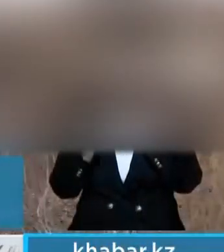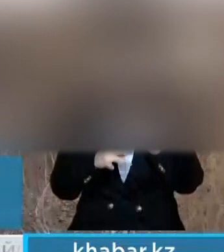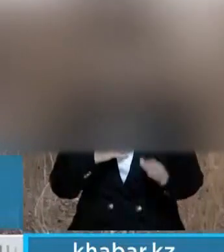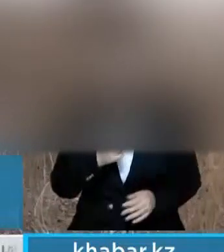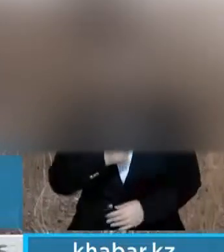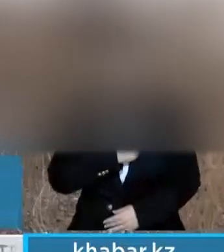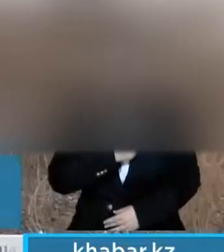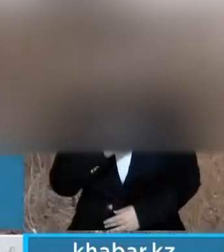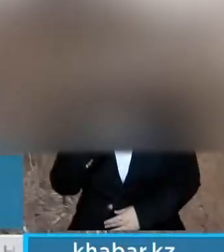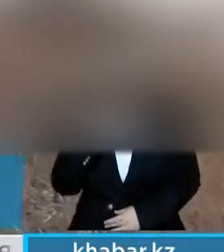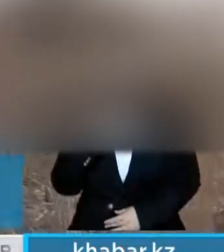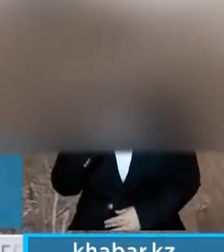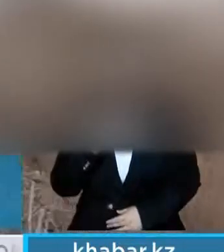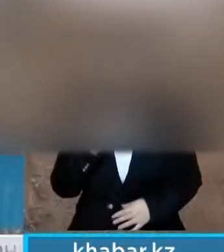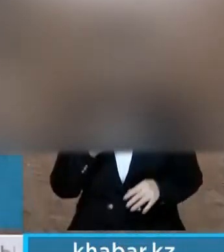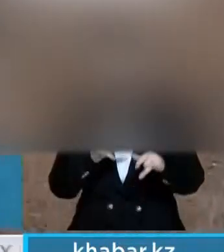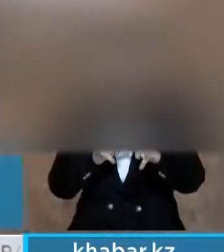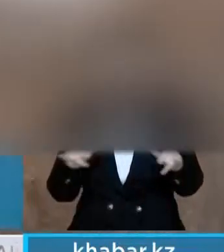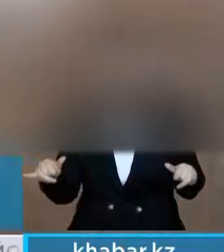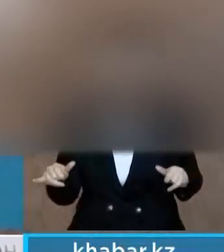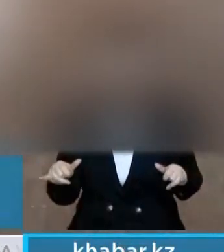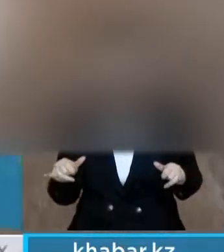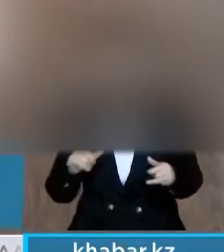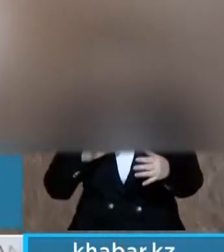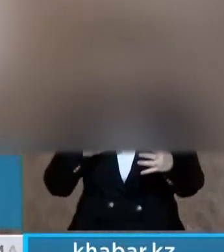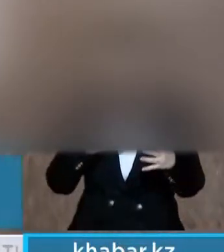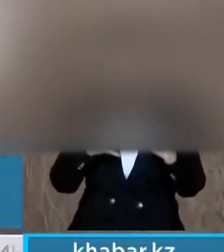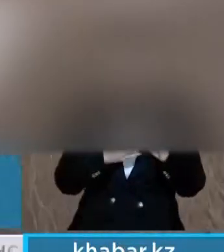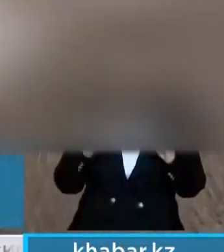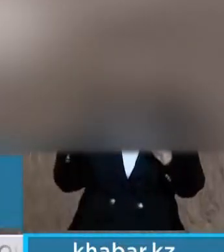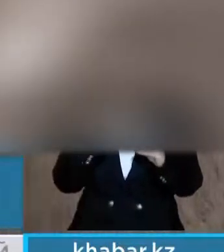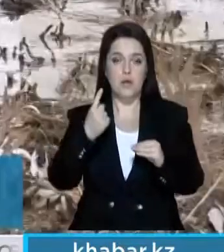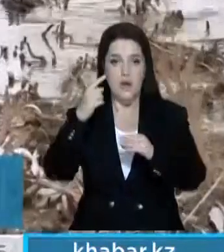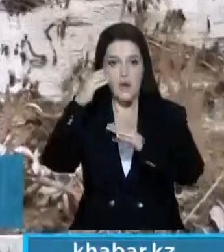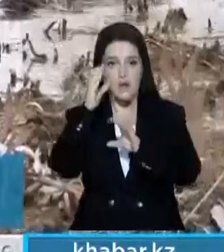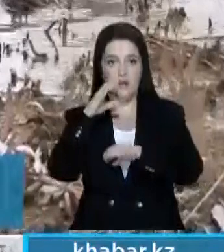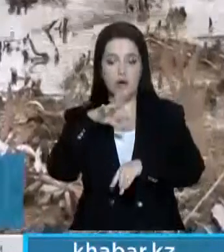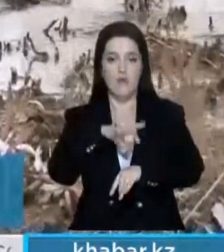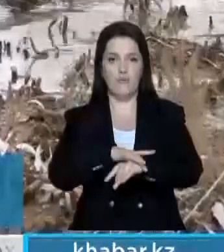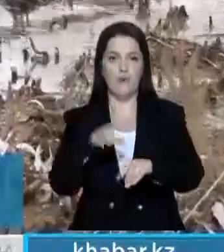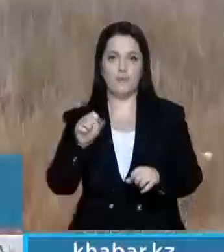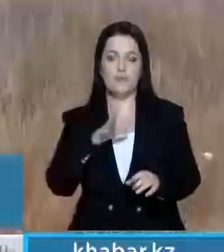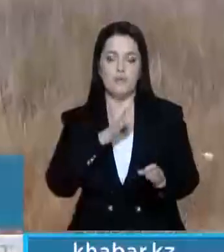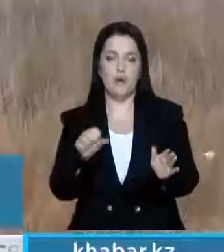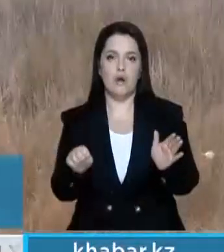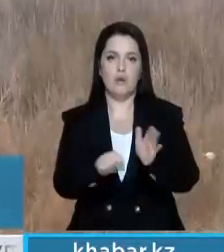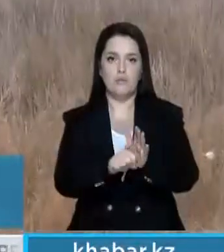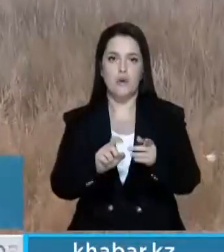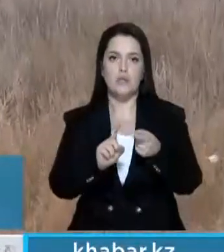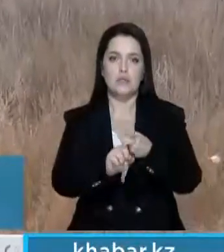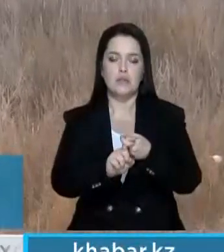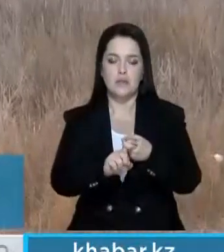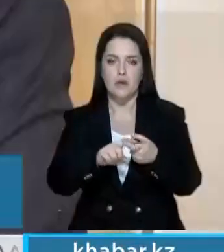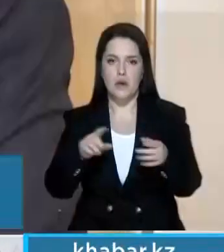сожалению цифры не окончательные подчеркивают эксперты результаты первичных анализов выявили что лебеди могли умереть в результате заражения